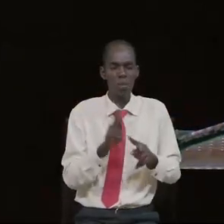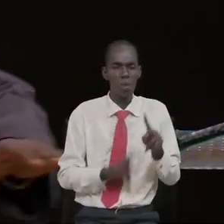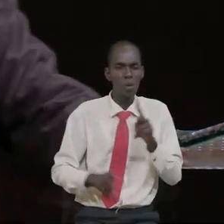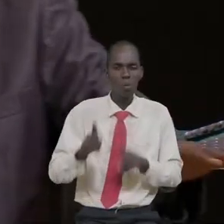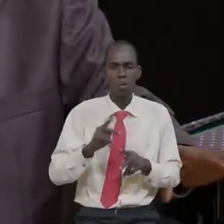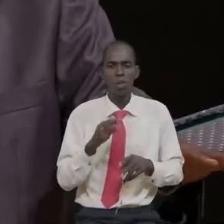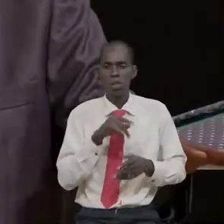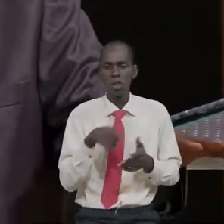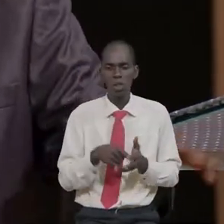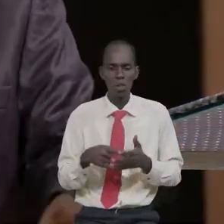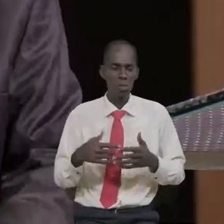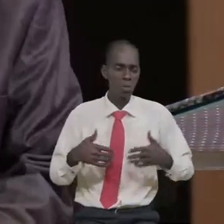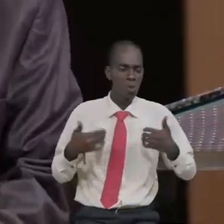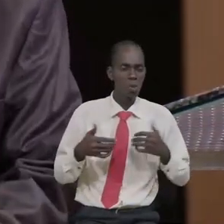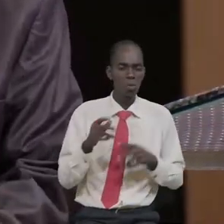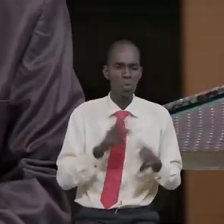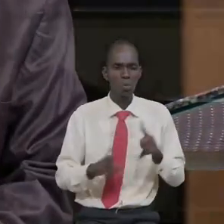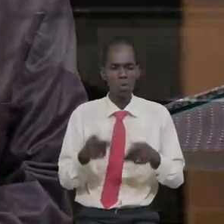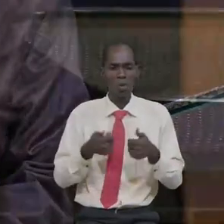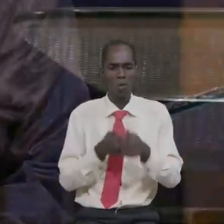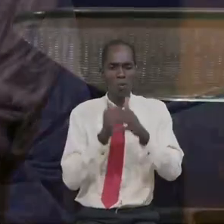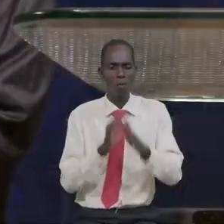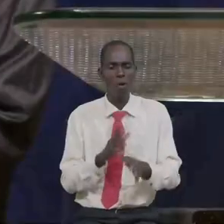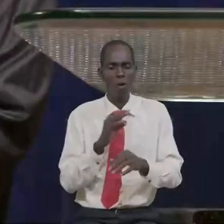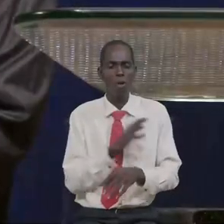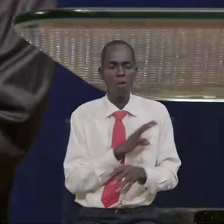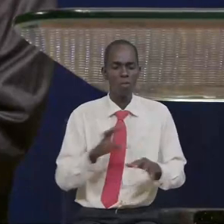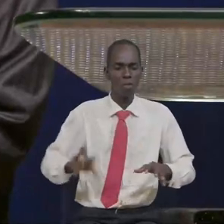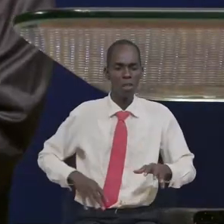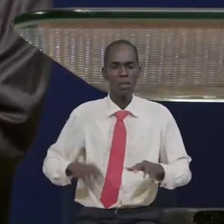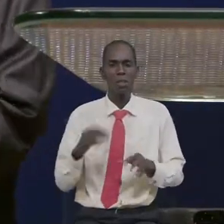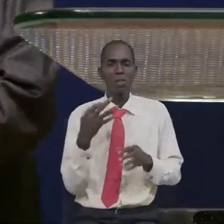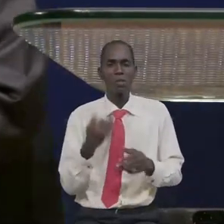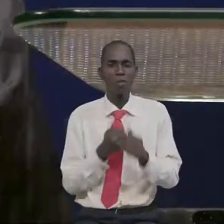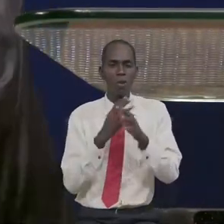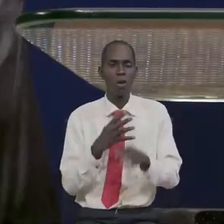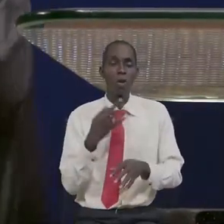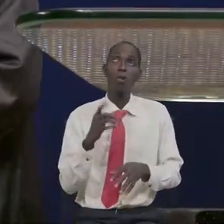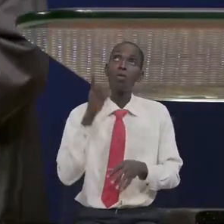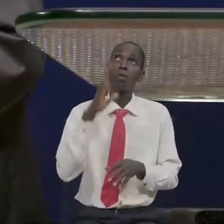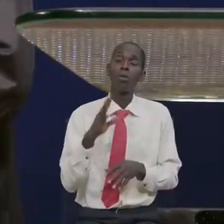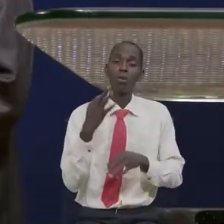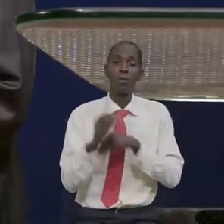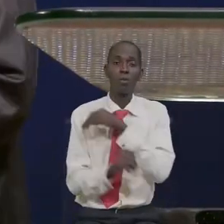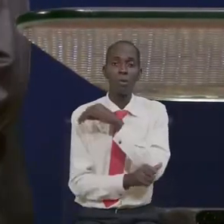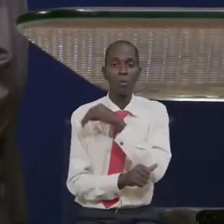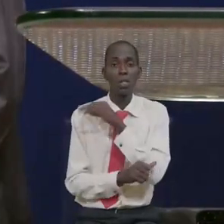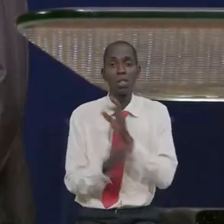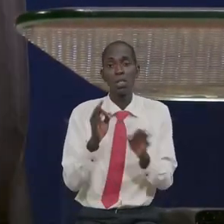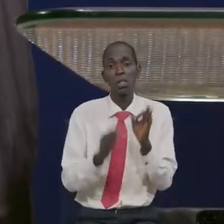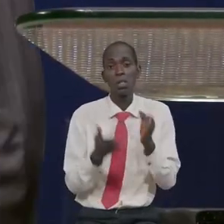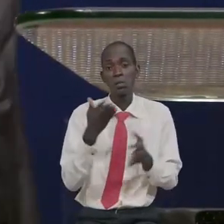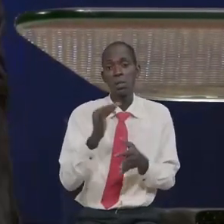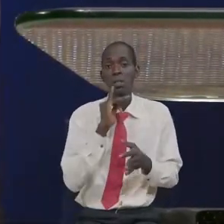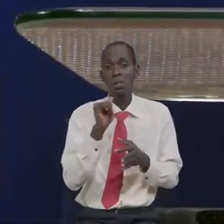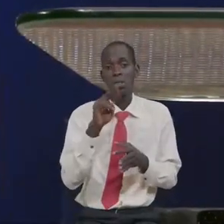nouvelles créatures, ces disciples du Dieu du ciel, si tu es en accord dans ton corps, d'accord, jette-les dans